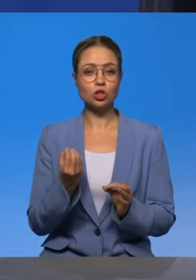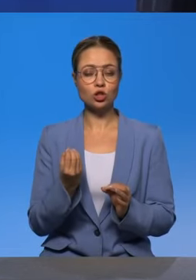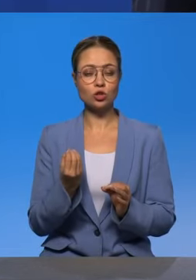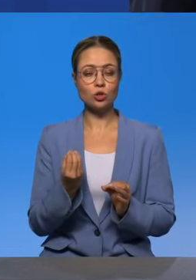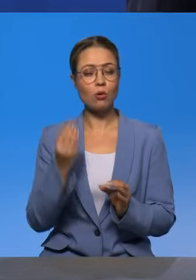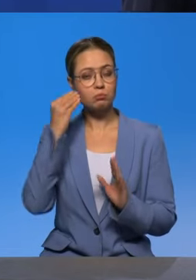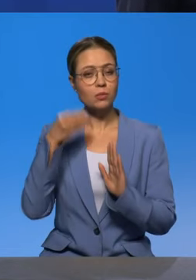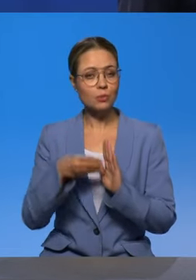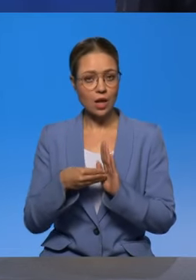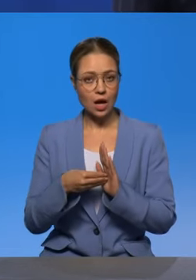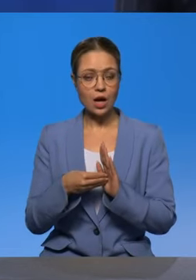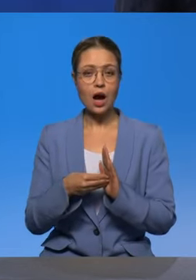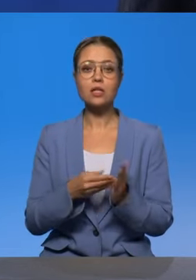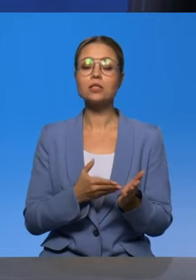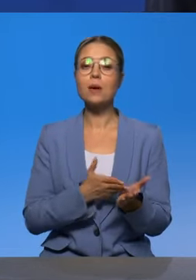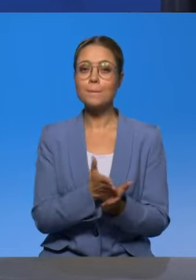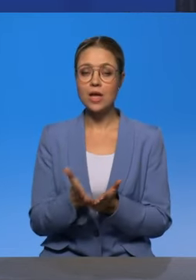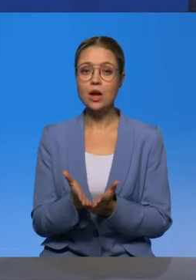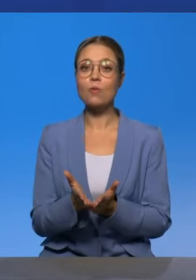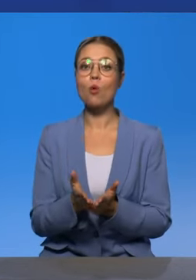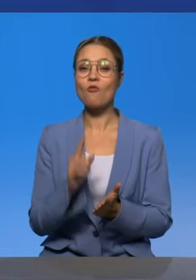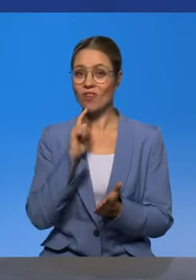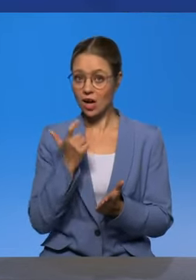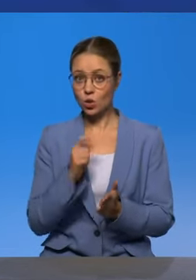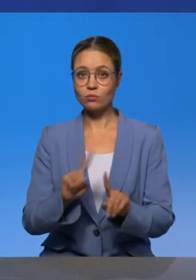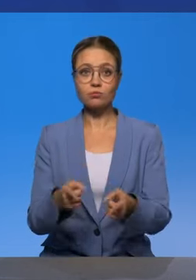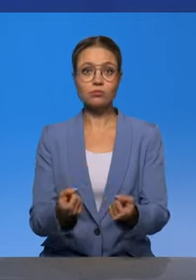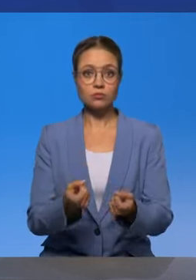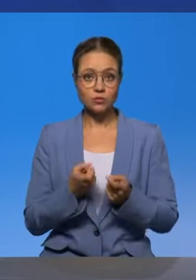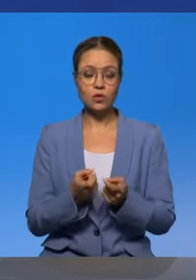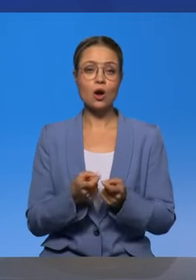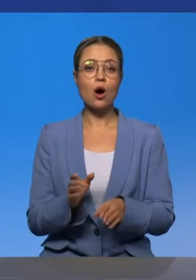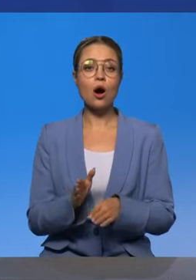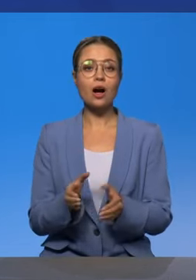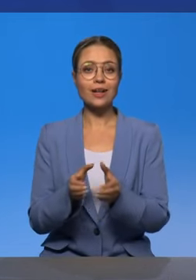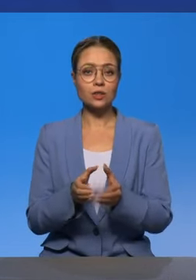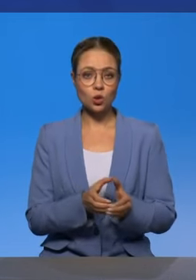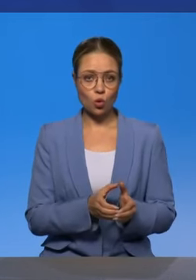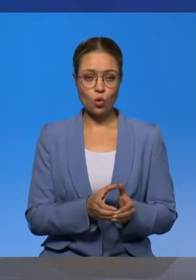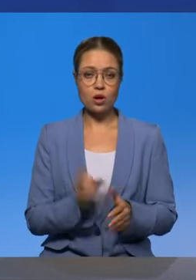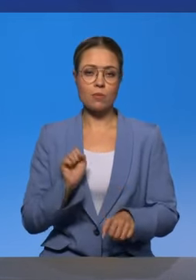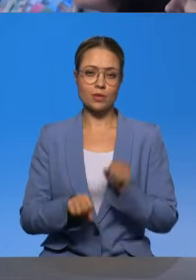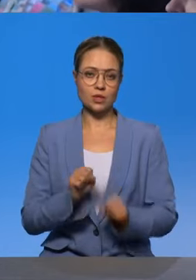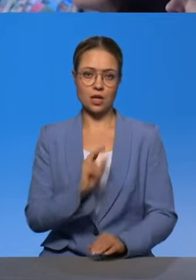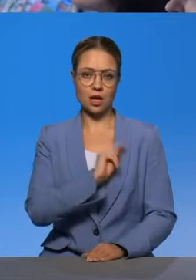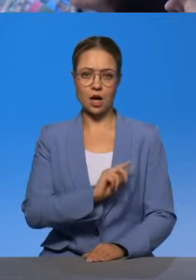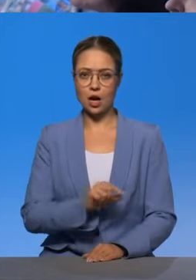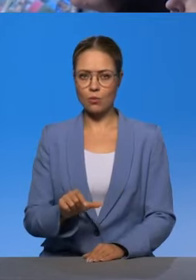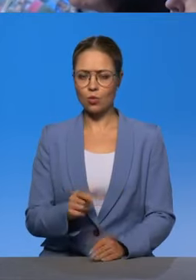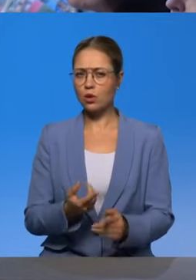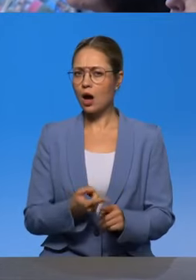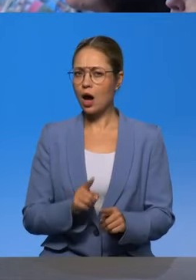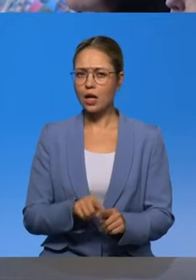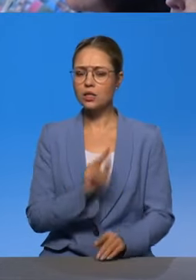по вовлечению в экономику отдельных категорий потенциальных работников. Кто такие